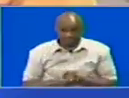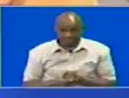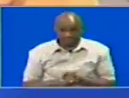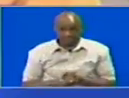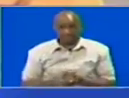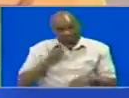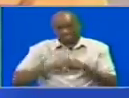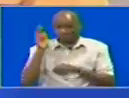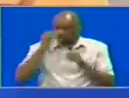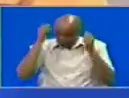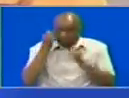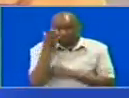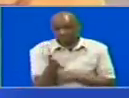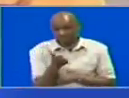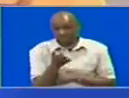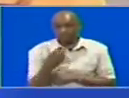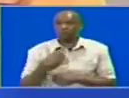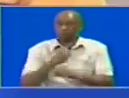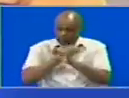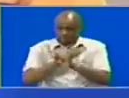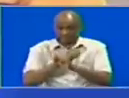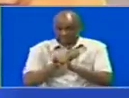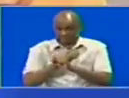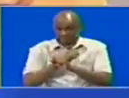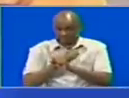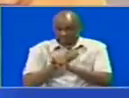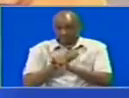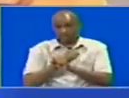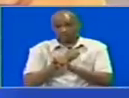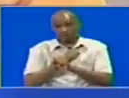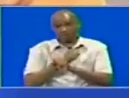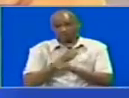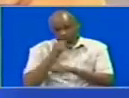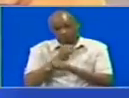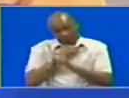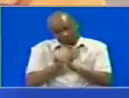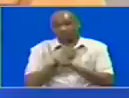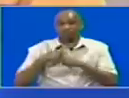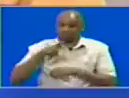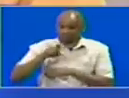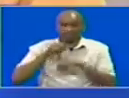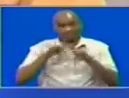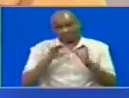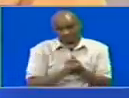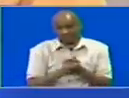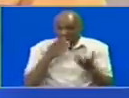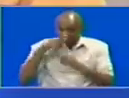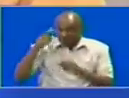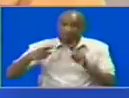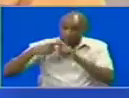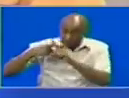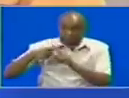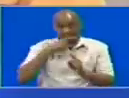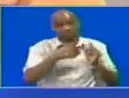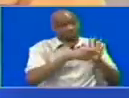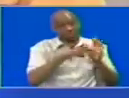Umuhimu wa kutumia kondomu kwa kuzuia kuambukishana virusi. Ama kama wewe unaishi na virusi na mwingine ana